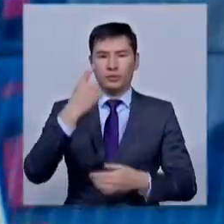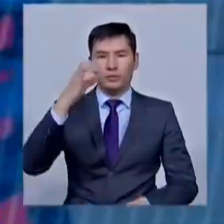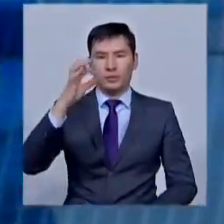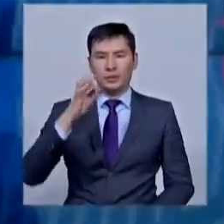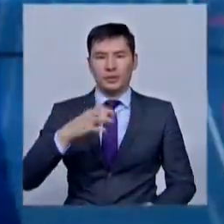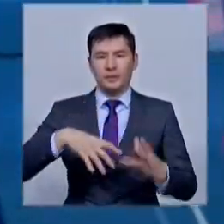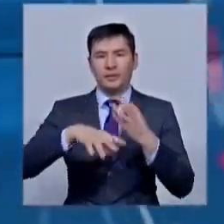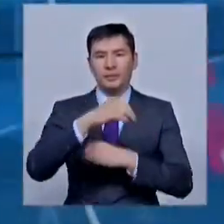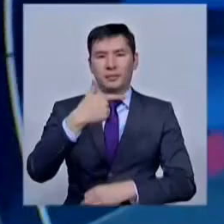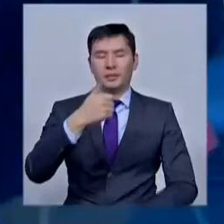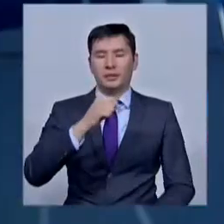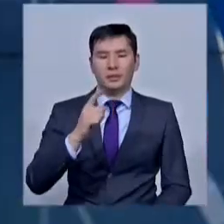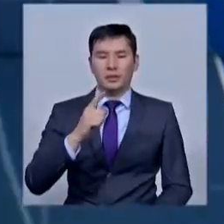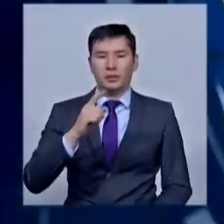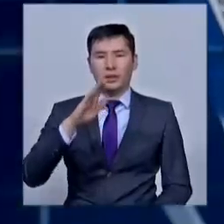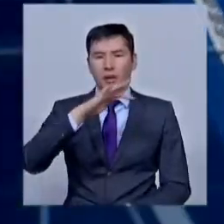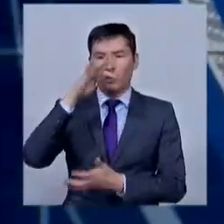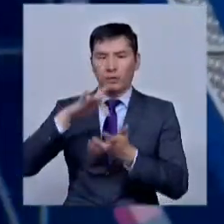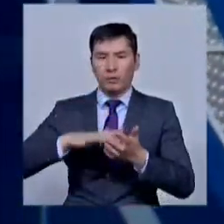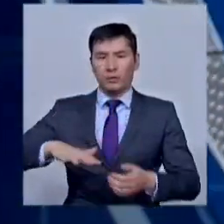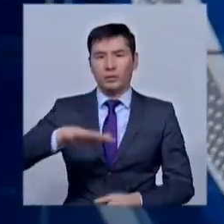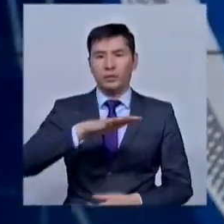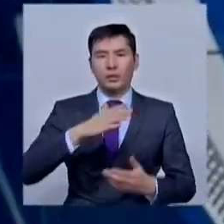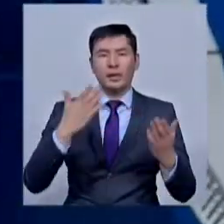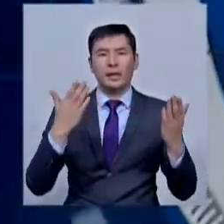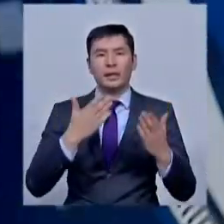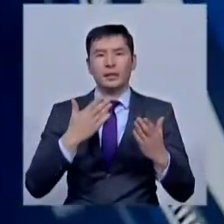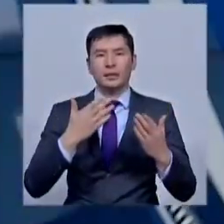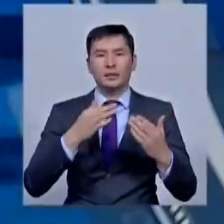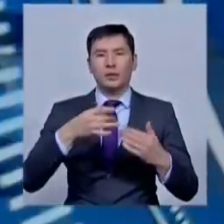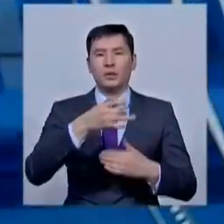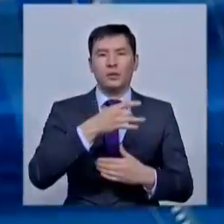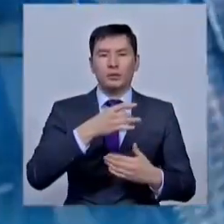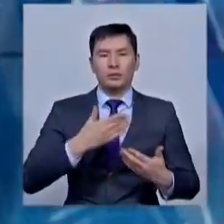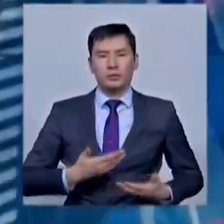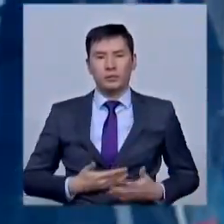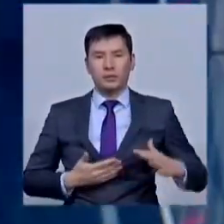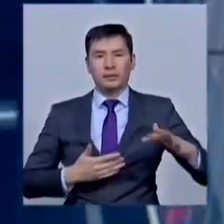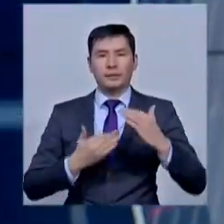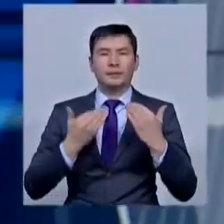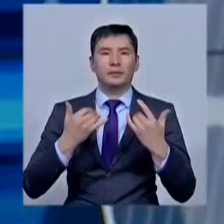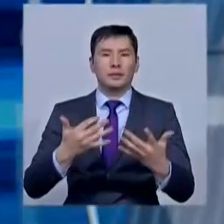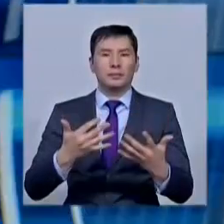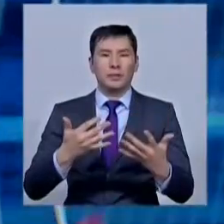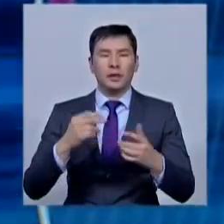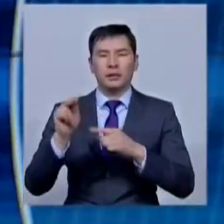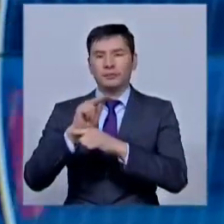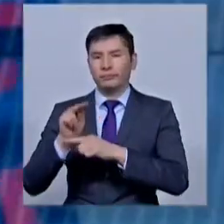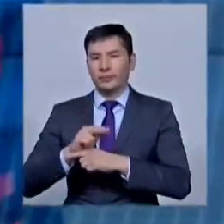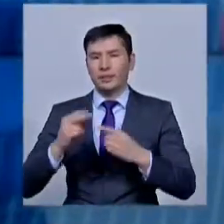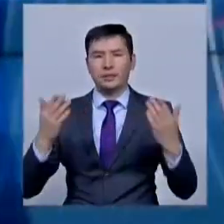отыр. Шаһардың қай аудан тұрғындары көгілдір отынға зәру? Көзделген мақсаттың орындалуы үшін қандай жұмыстар жүргізіліп